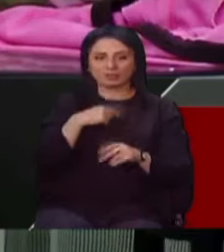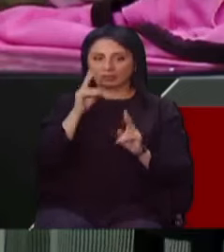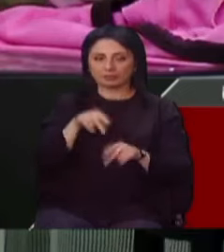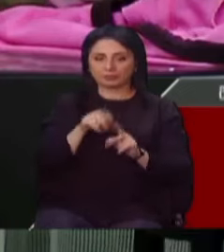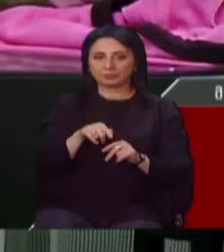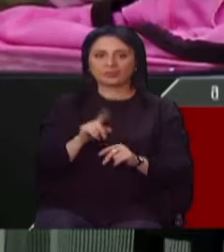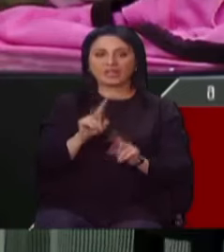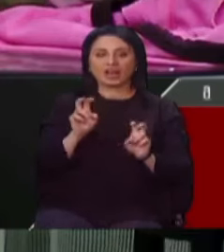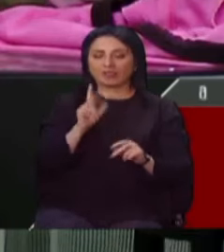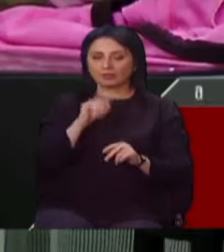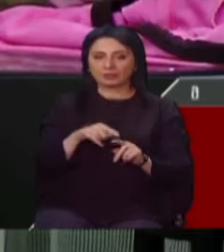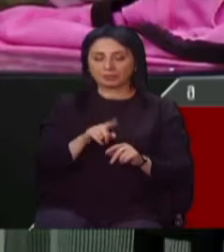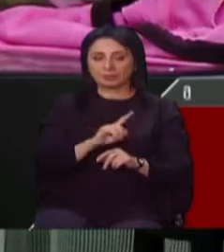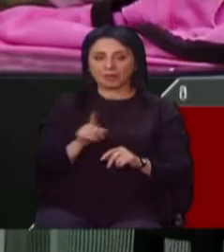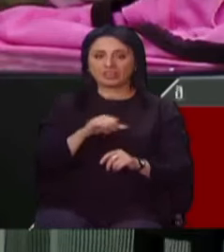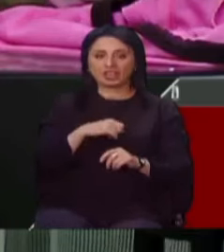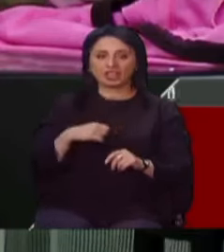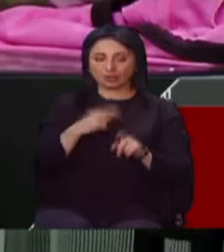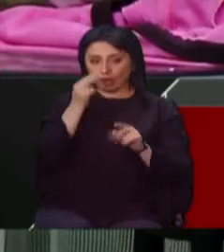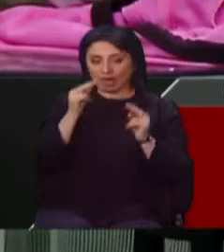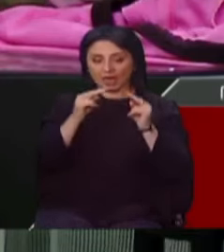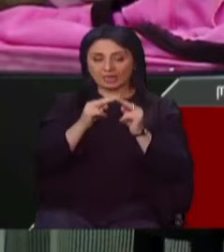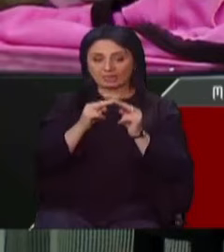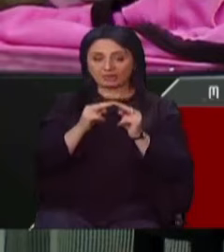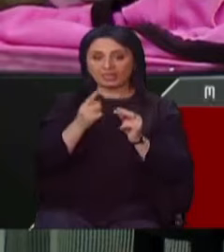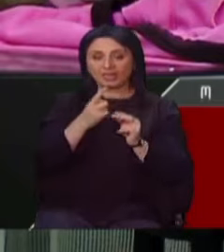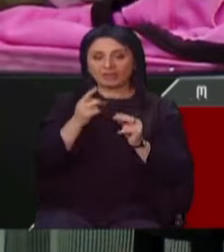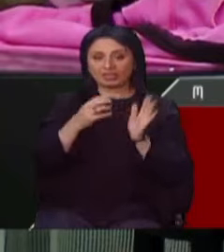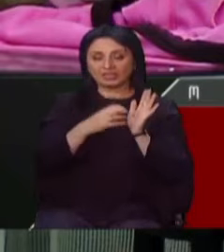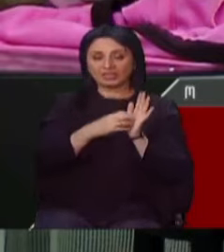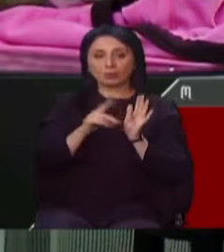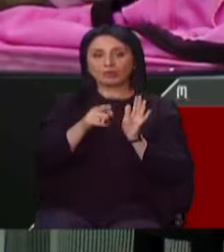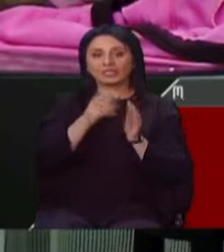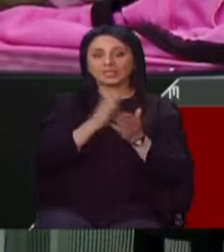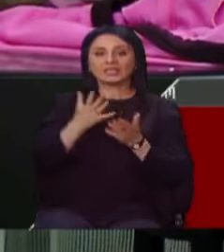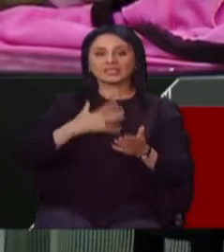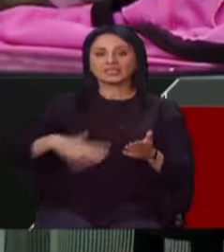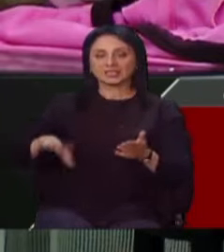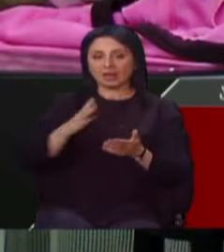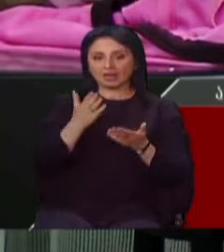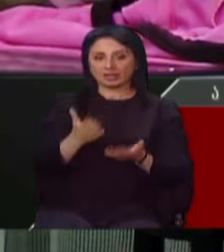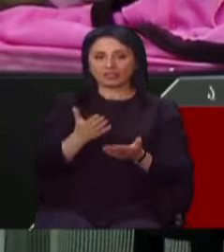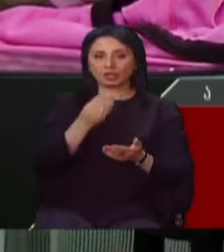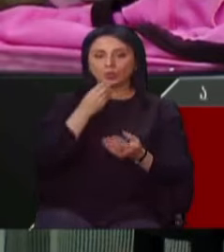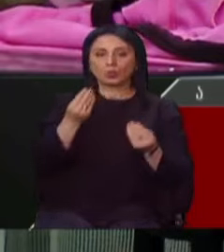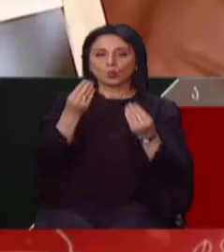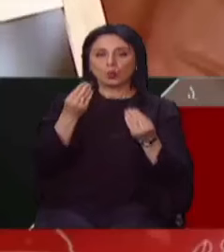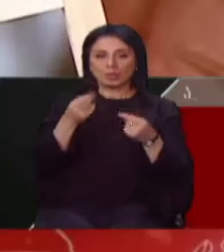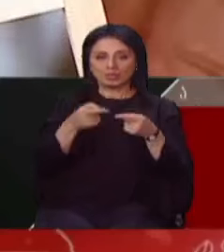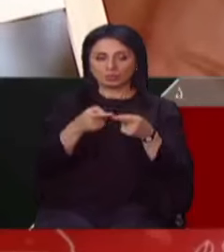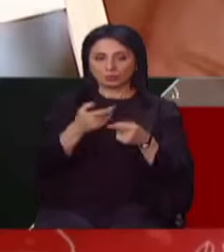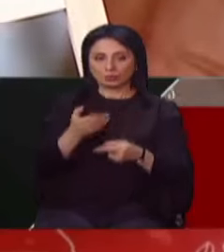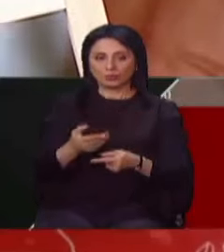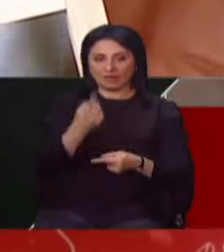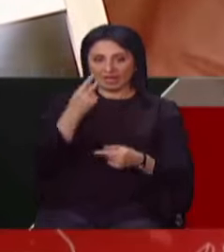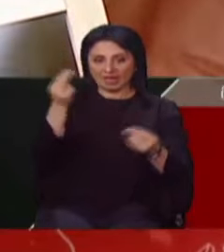და რა ქვია, მაგრამ თვითონ ეს ეკლესია ერთ-ერთი სიმბოლოა ის, რომ ეს არის საქართველოს ულამაზესი კუთხე.